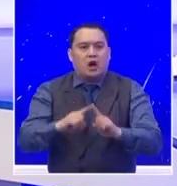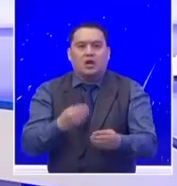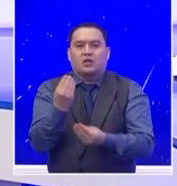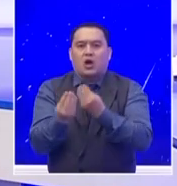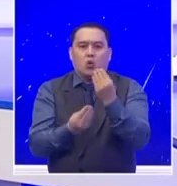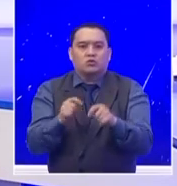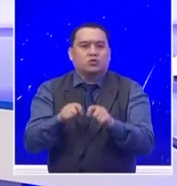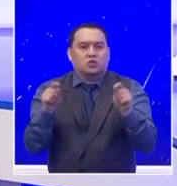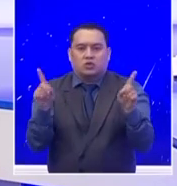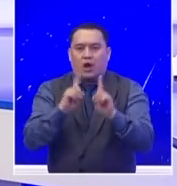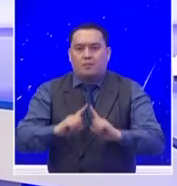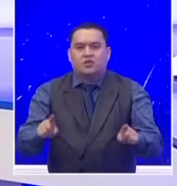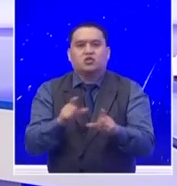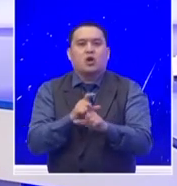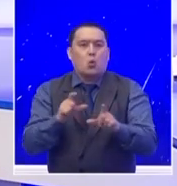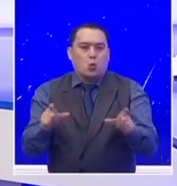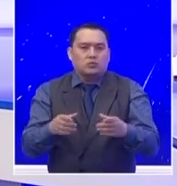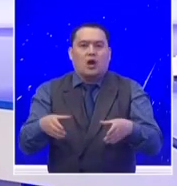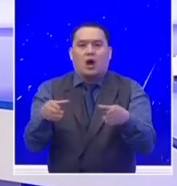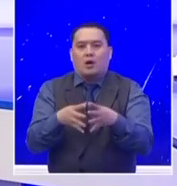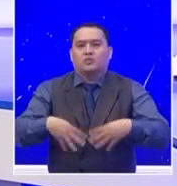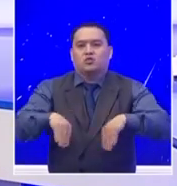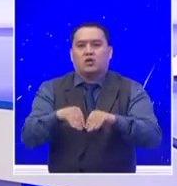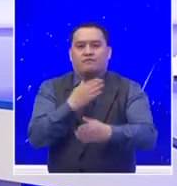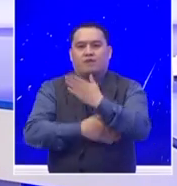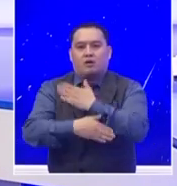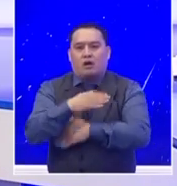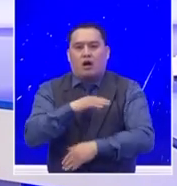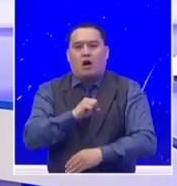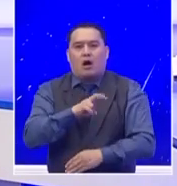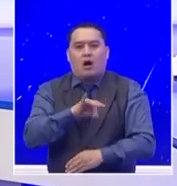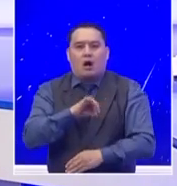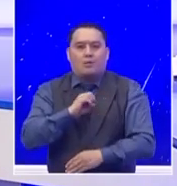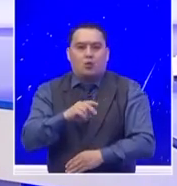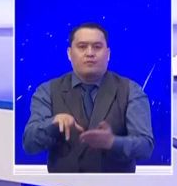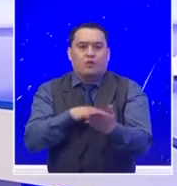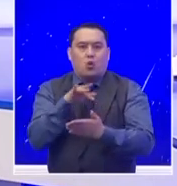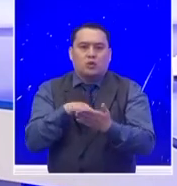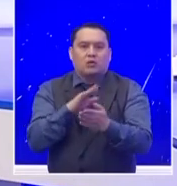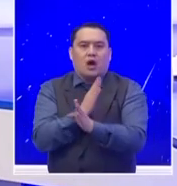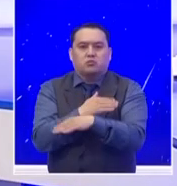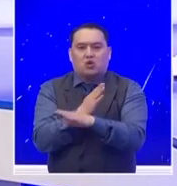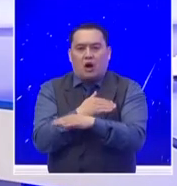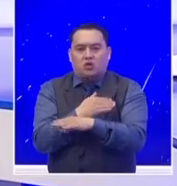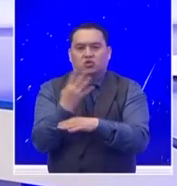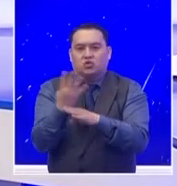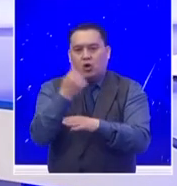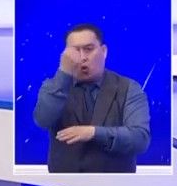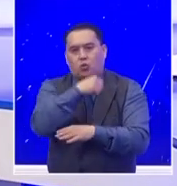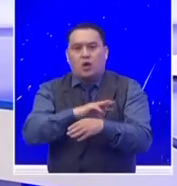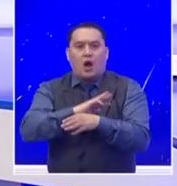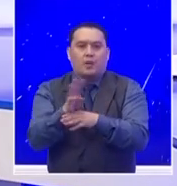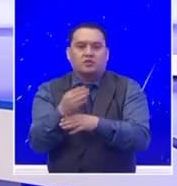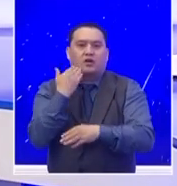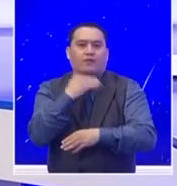создают совсем необычные люди. Члены общественного объединения инвалидов «Комкор Жюрек» в городе Капшигай. Уже 4 года они